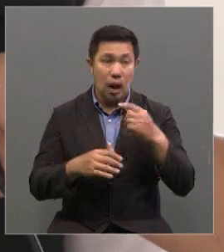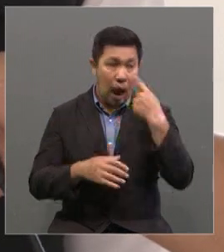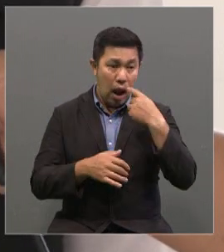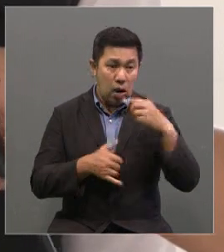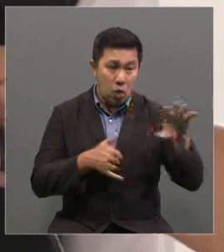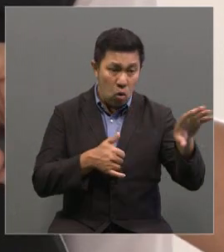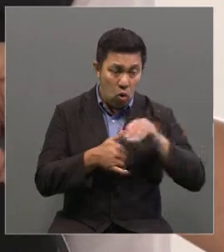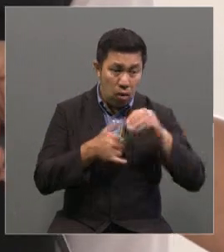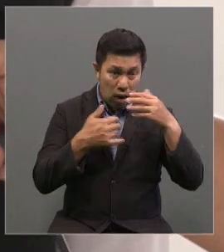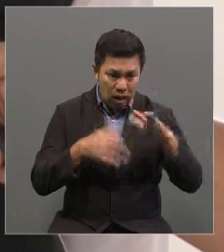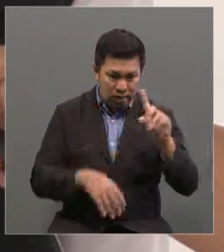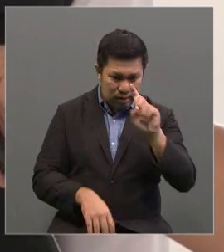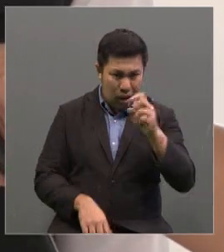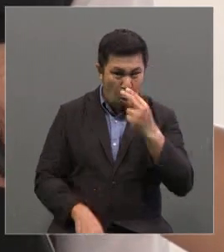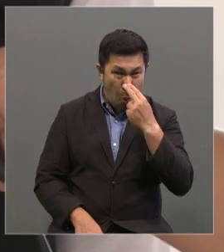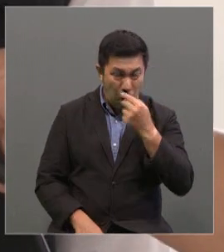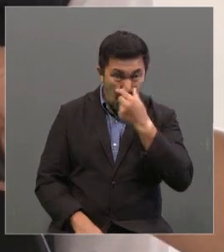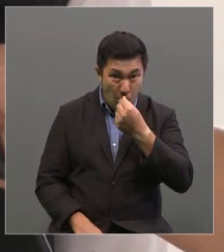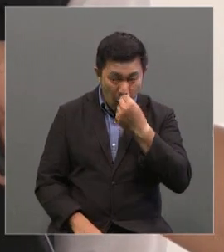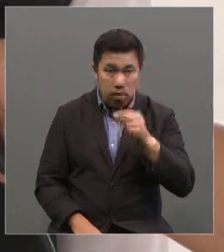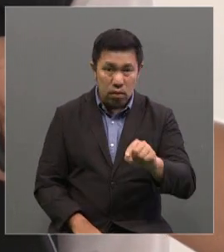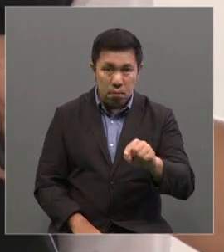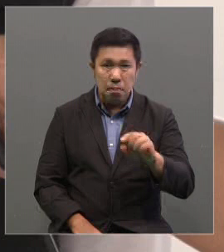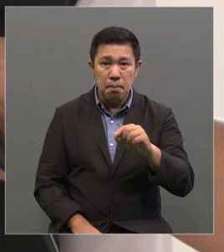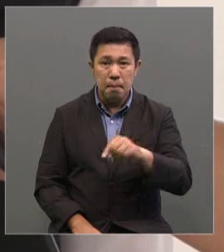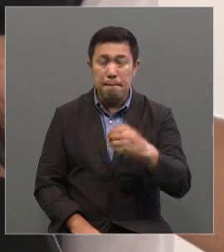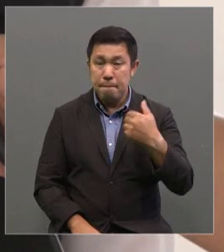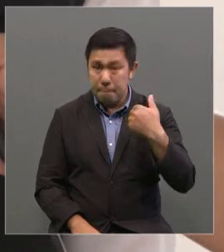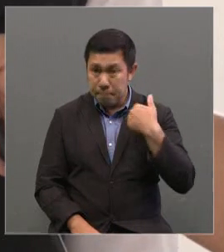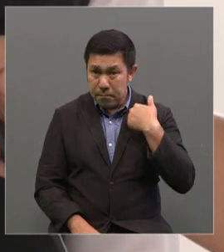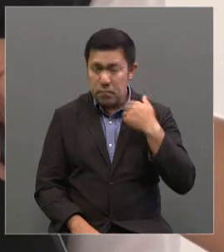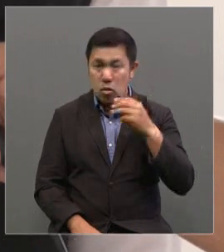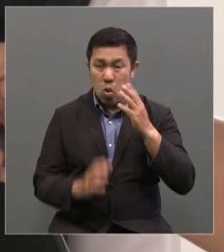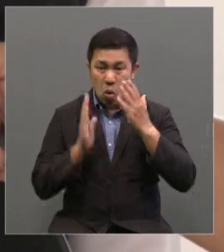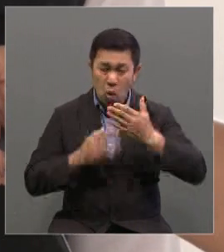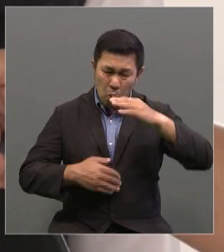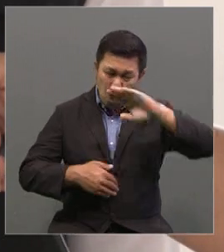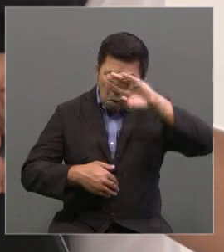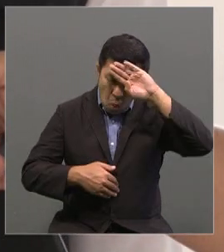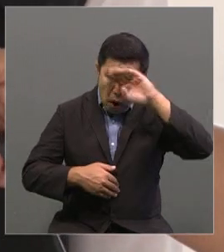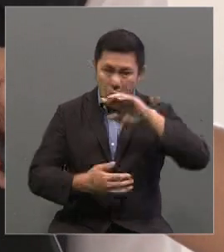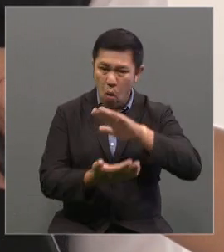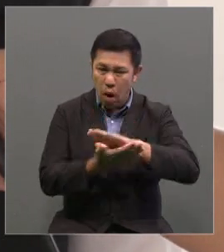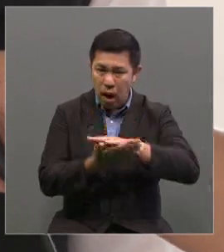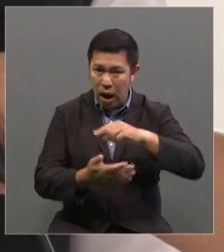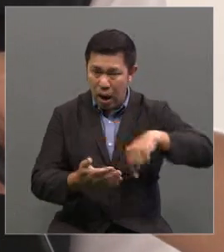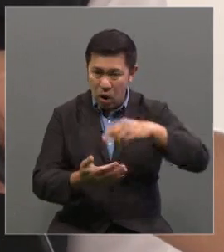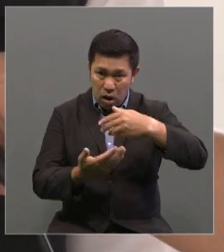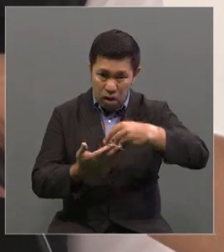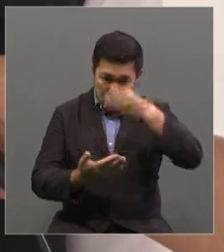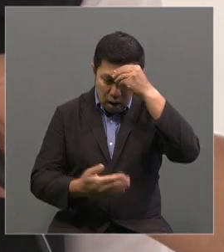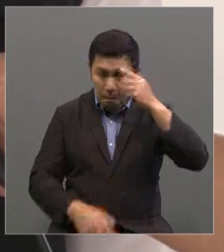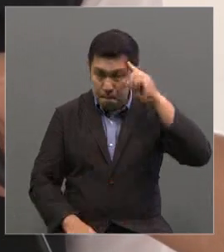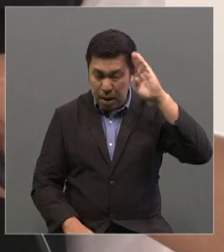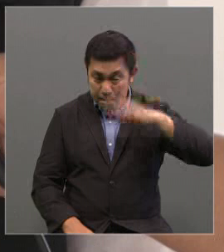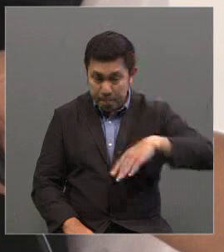นะครับแล้วก็สงสัยว่าเป็นไข้หวัดใหญ่นะครับแล้วคาดว่ามีมีผู้ป่วยหลายคนนะครับในโรงเรียนหรือว่าโรงเรียนประจำซึ่งกินนอนอยู่